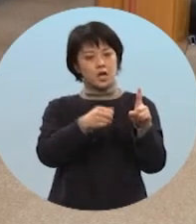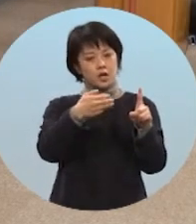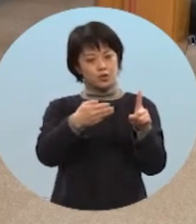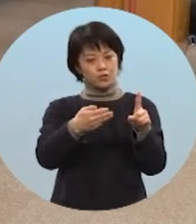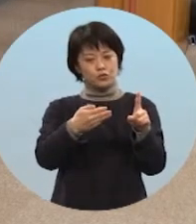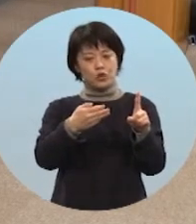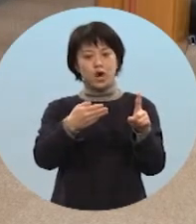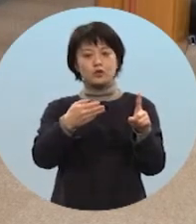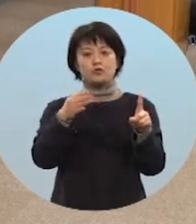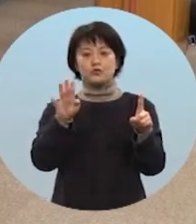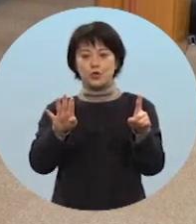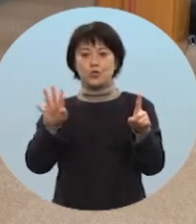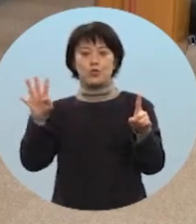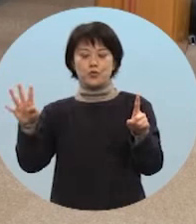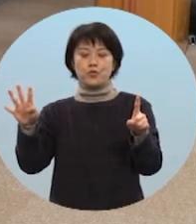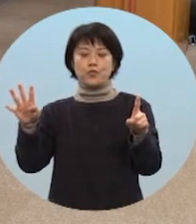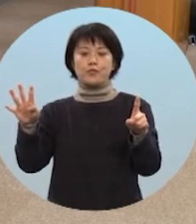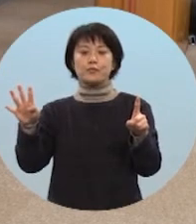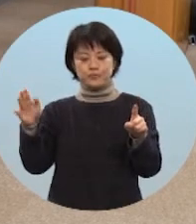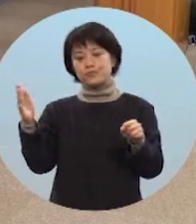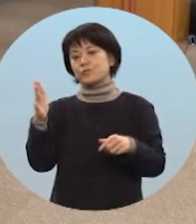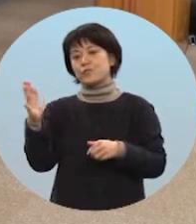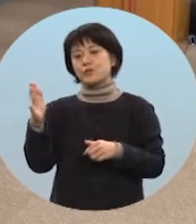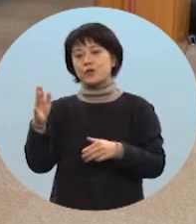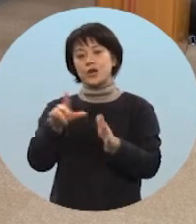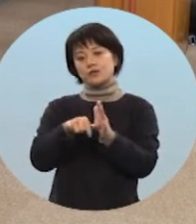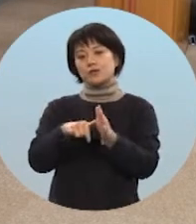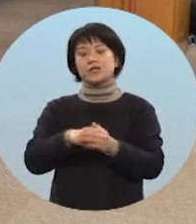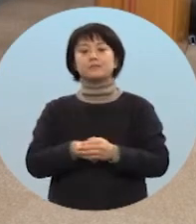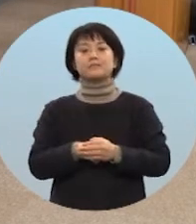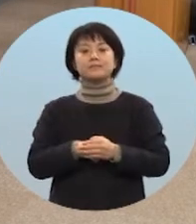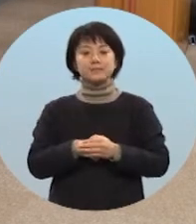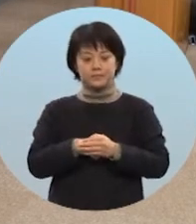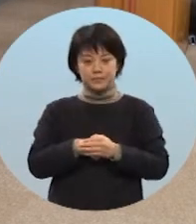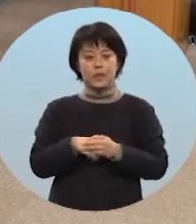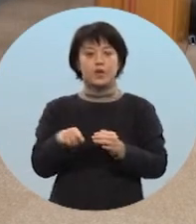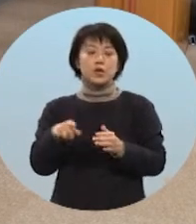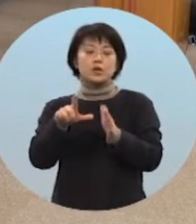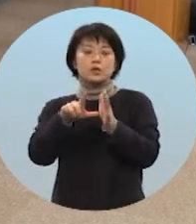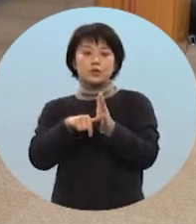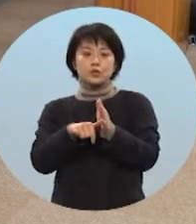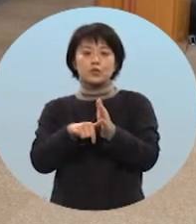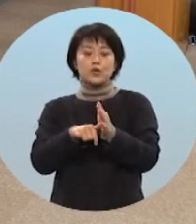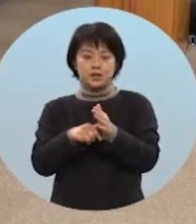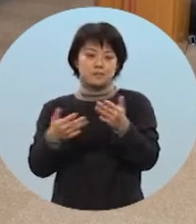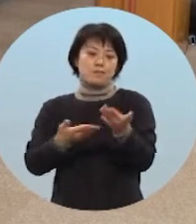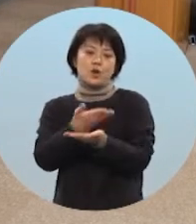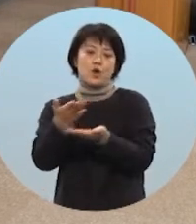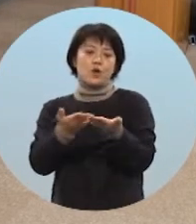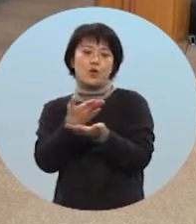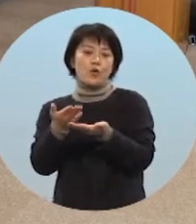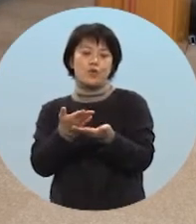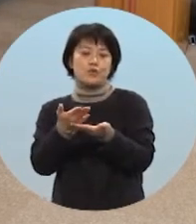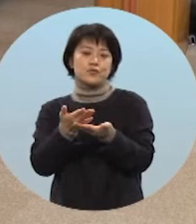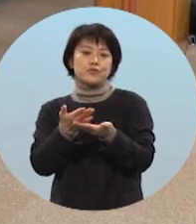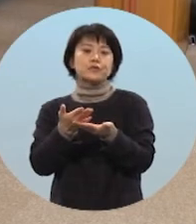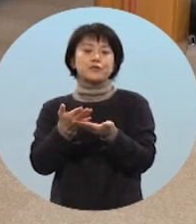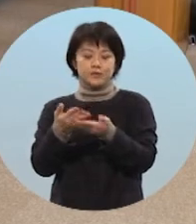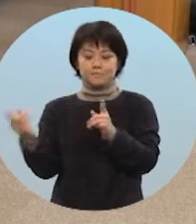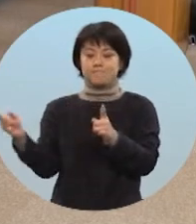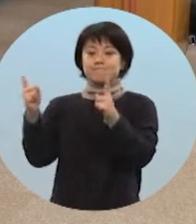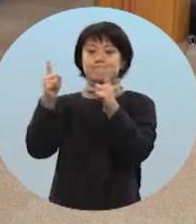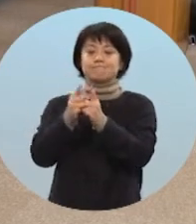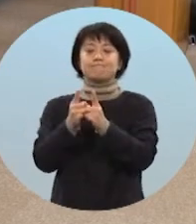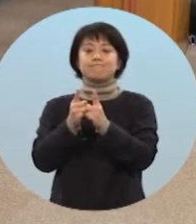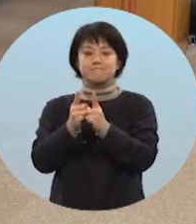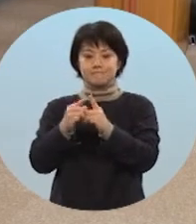1994年とかそれぐらいですかね。そこで打ち上げのようなものがありまして、その時に出会いまして、なんか